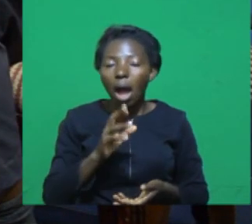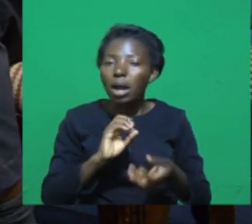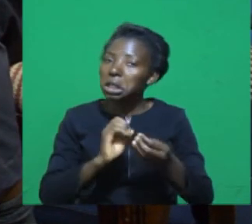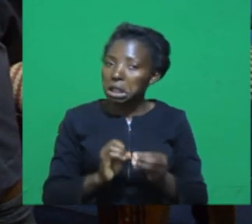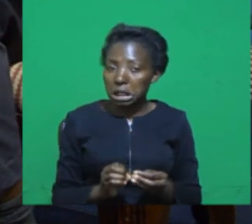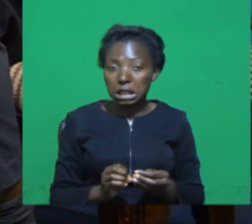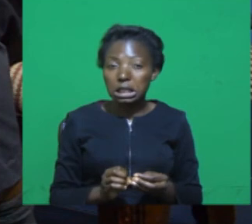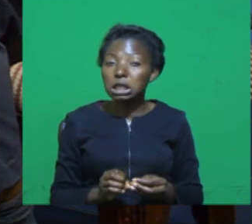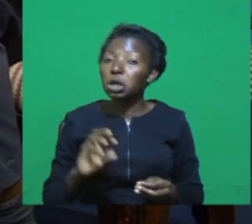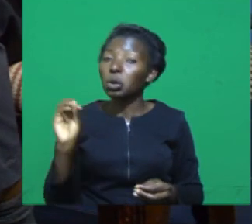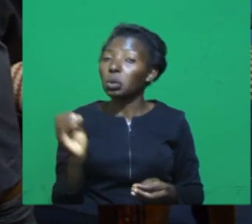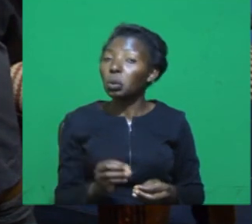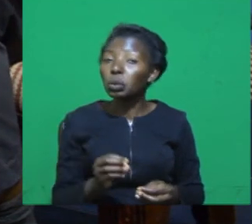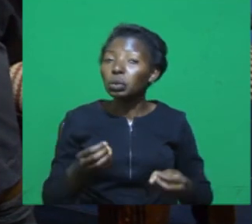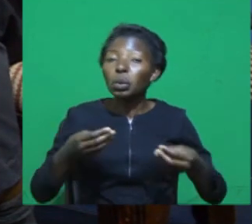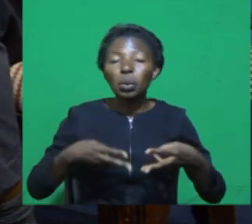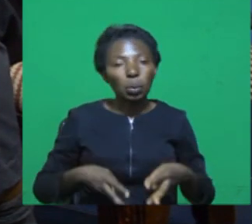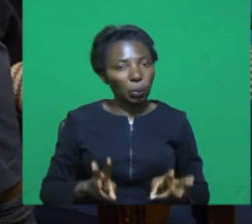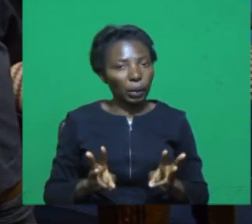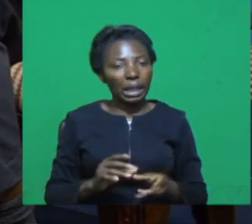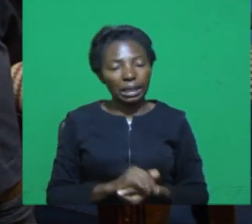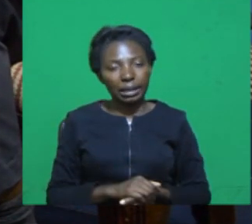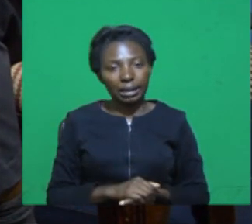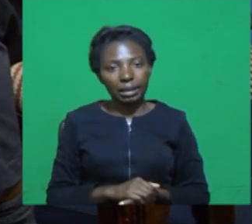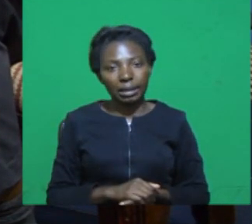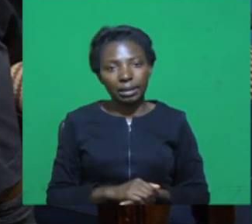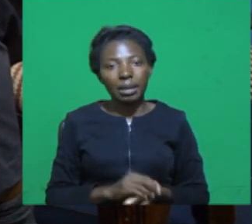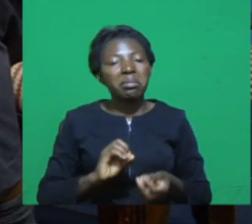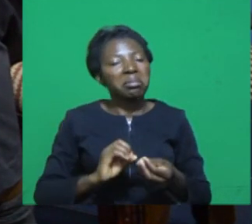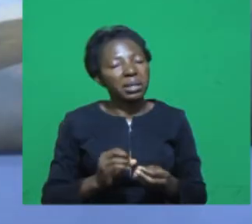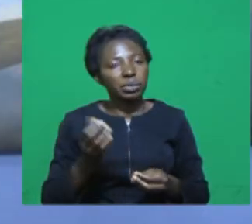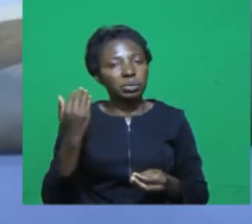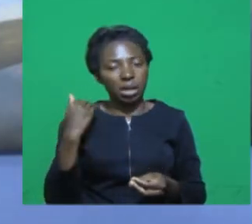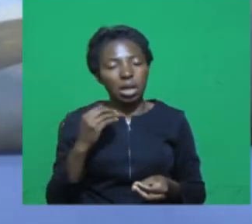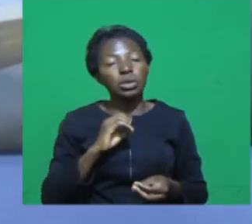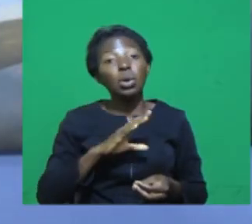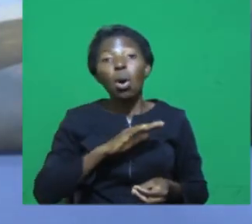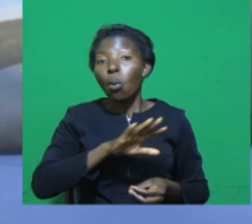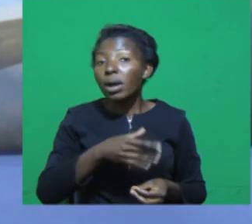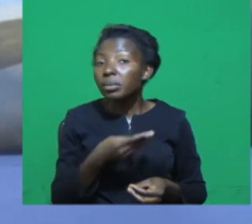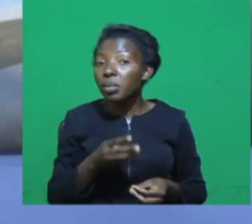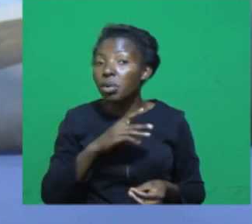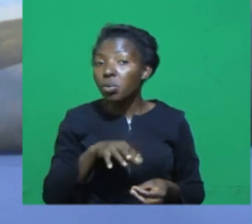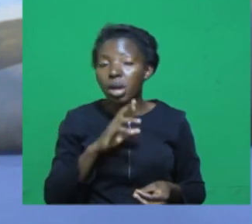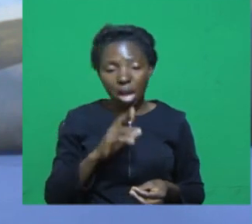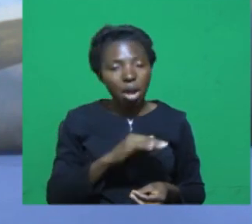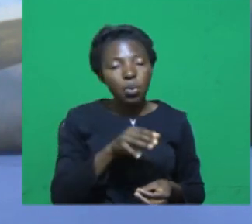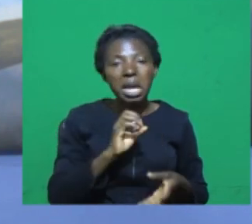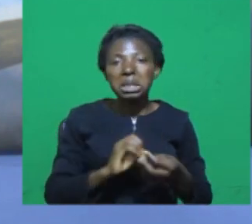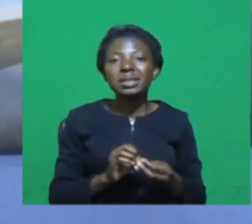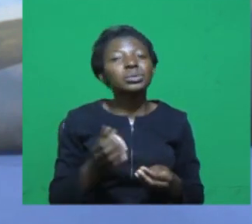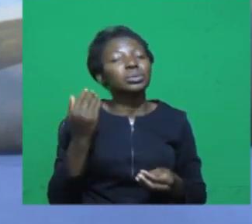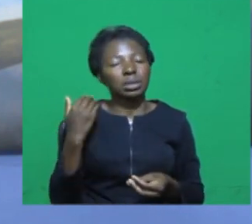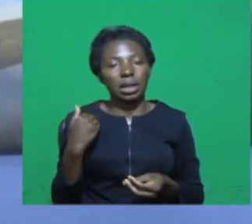nemutoo unoshamisa, takatogadzirwa kudhara. Takatogadzirwa made past tense, kureva kuti vanhu zvatiri vateereri takagadzirwa